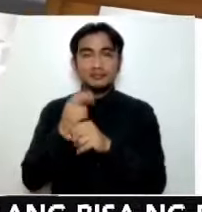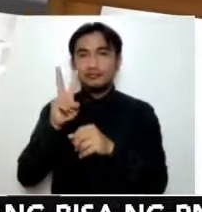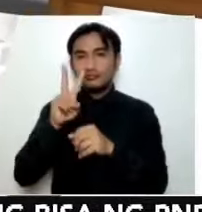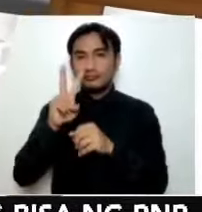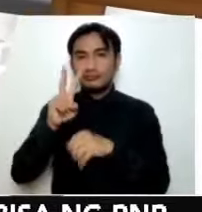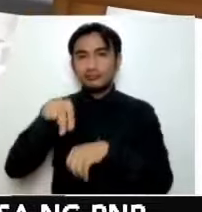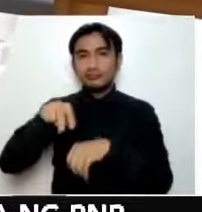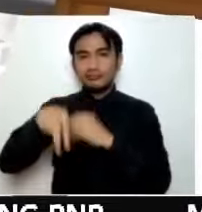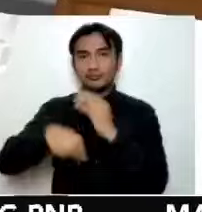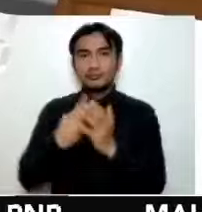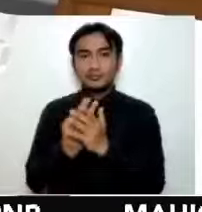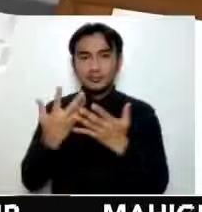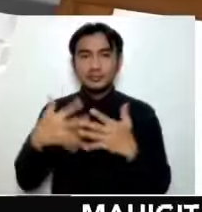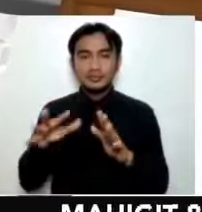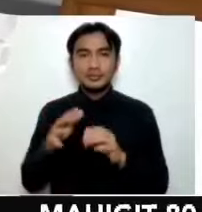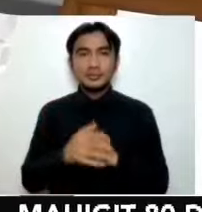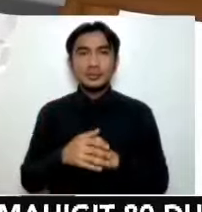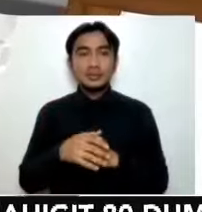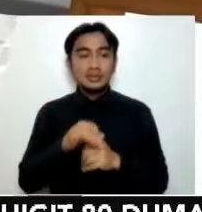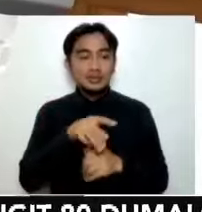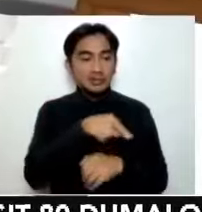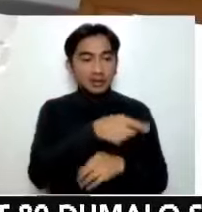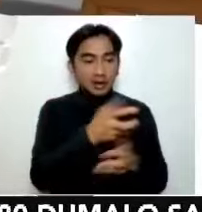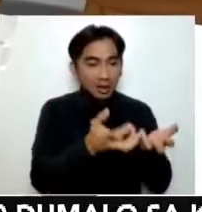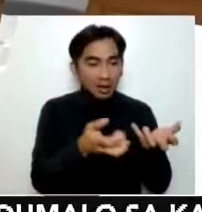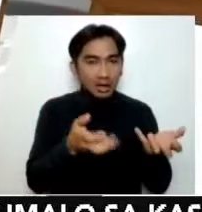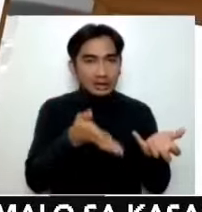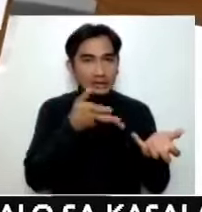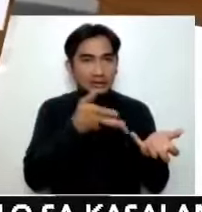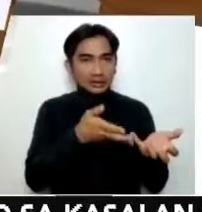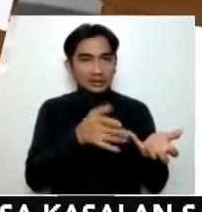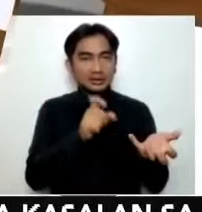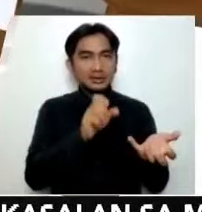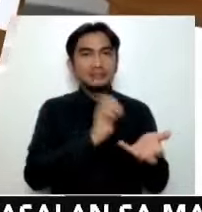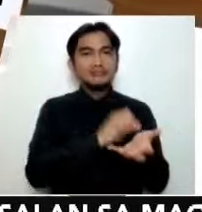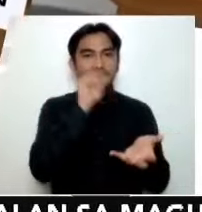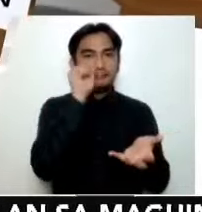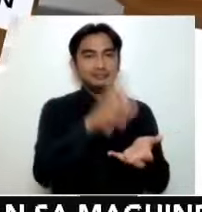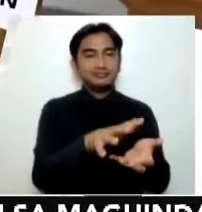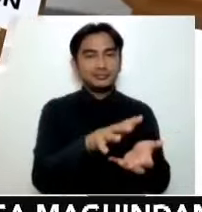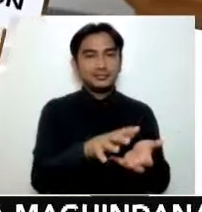na ang mga perishable food o Napapanis na pagkain na hindi